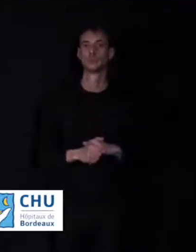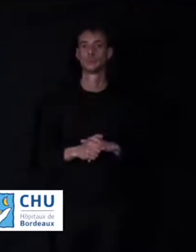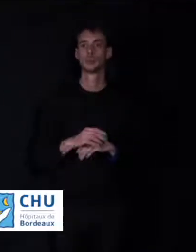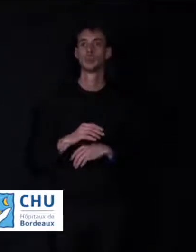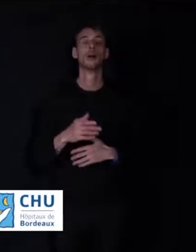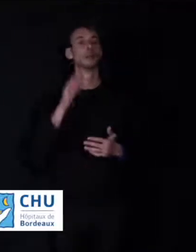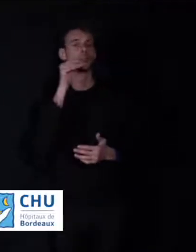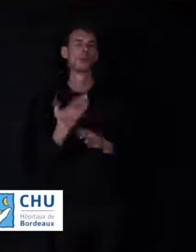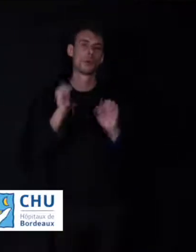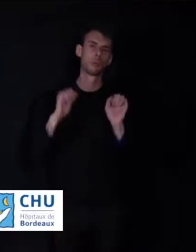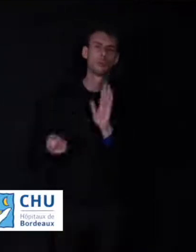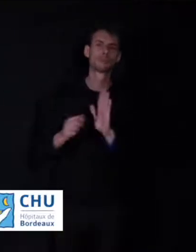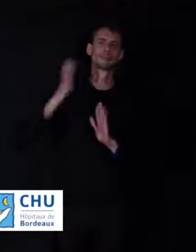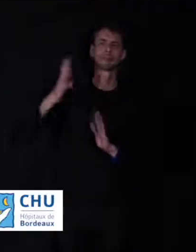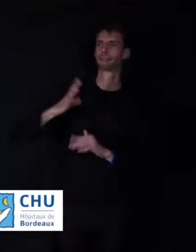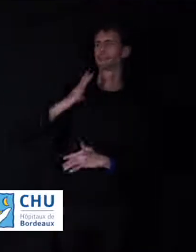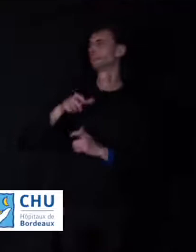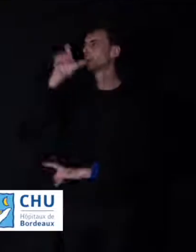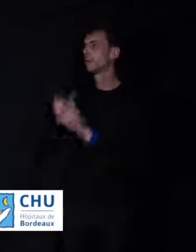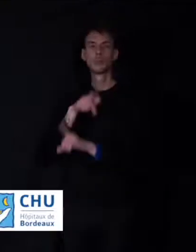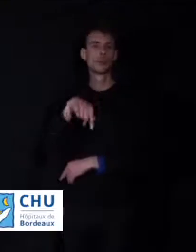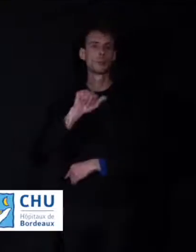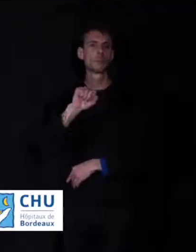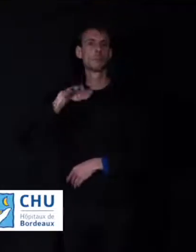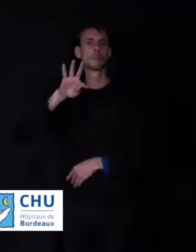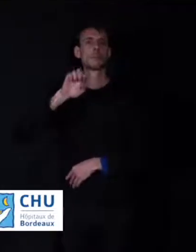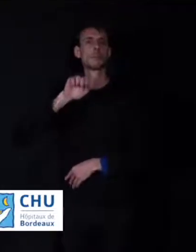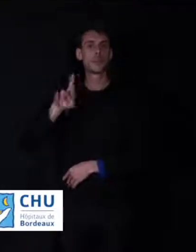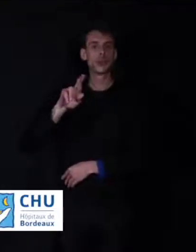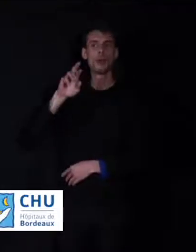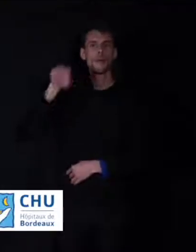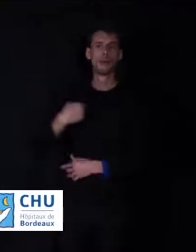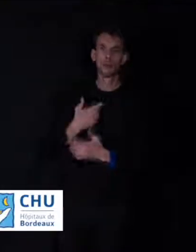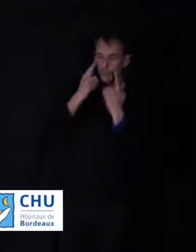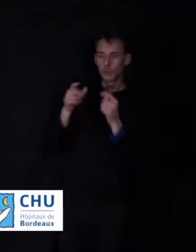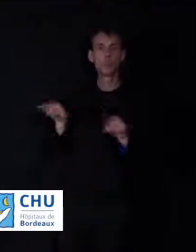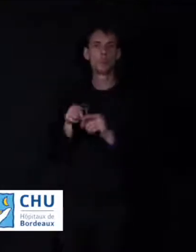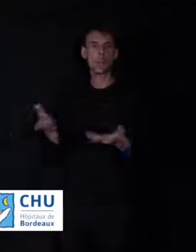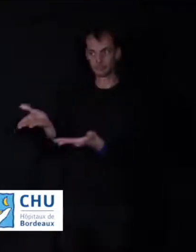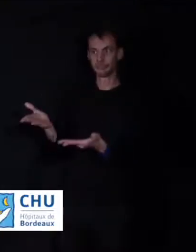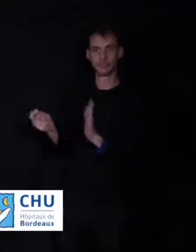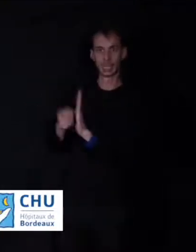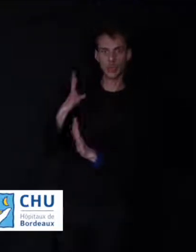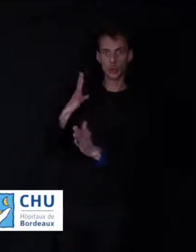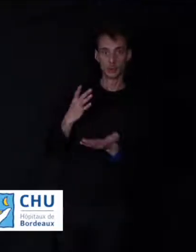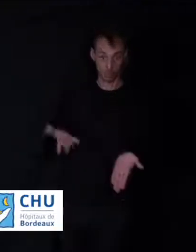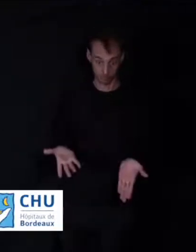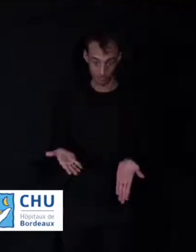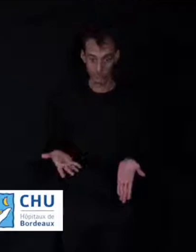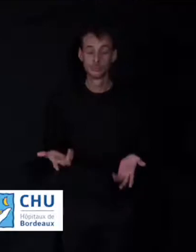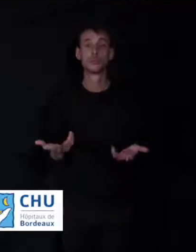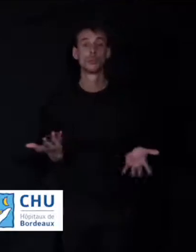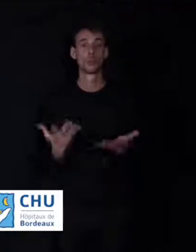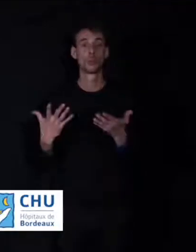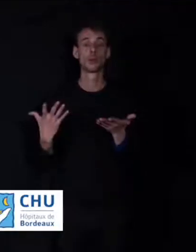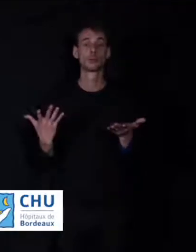la pasteurisation, ont été oubliées et sont remises à l'ordre du jour, ce qu'on appelle maintenant les gestes barrières. Mais un des pans majeurs